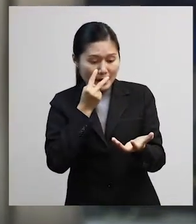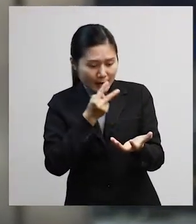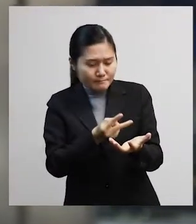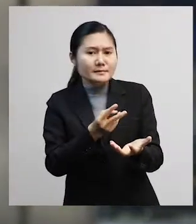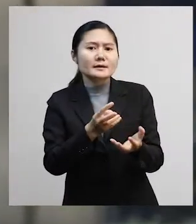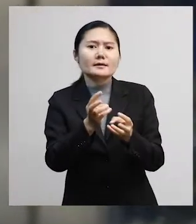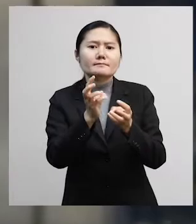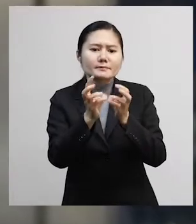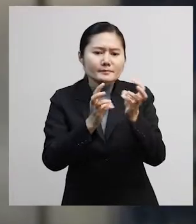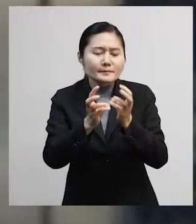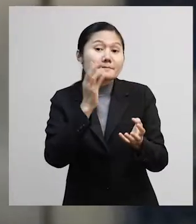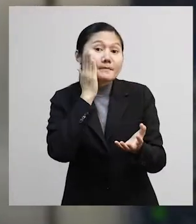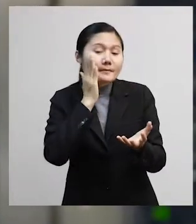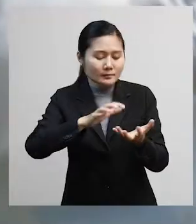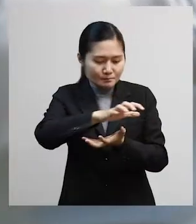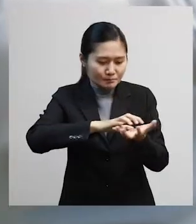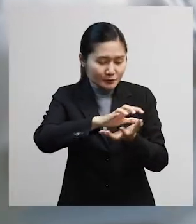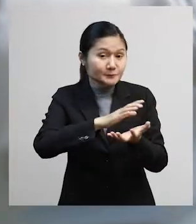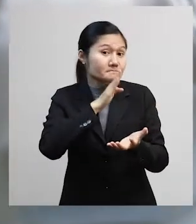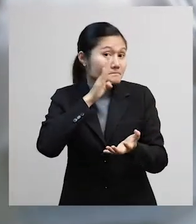น้อยเมื่อสักครู่นี้ก็จะเข้ากันพอดีค่ะ